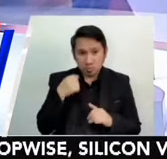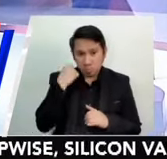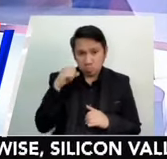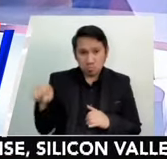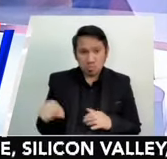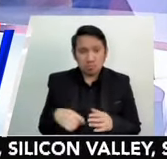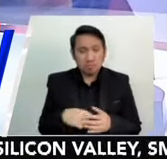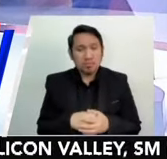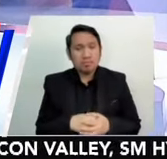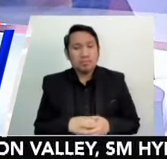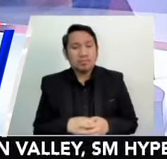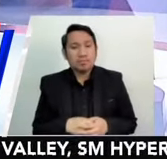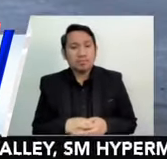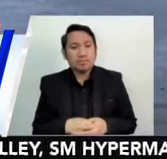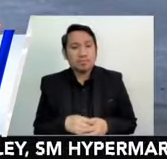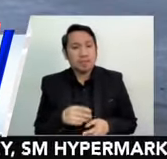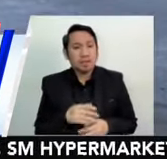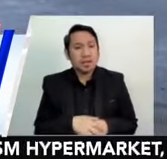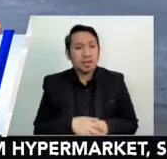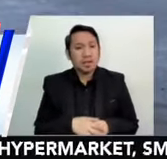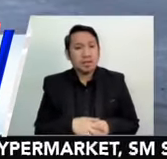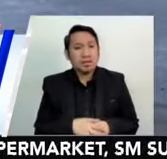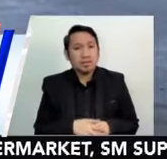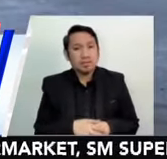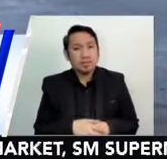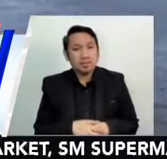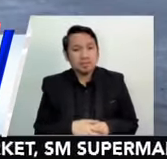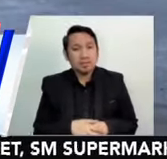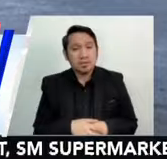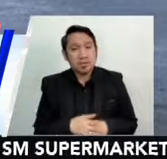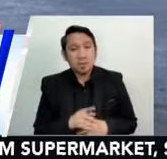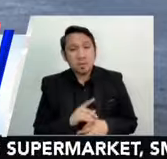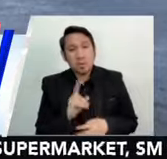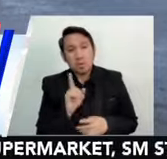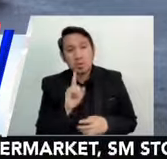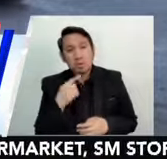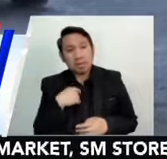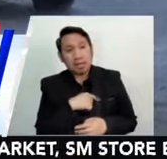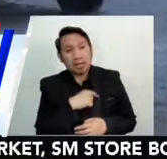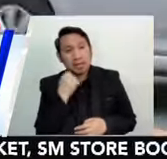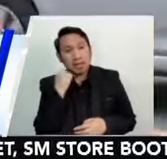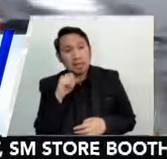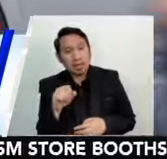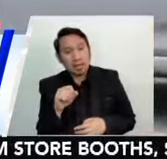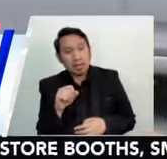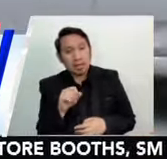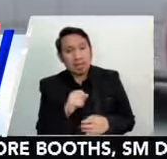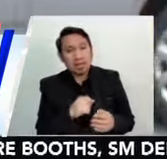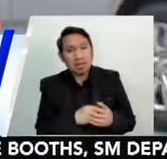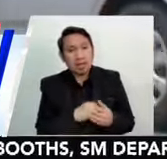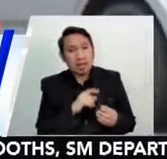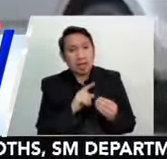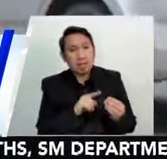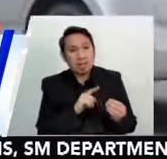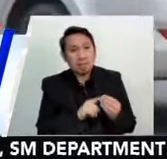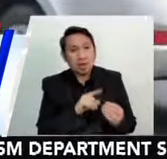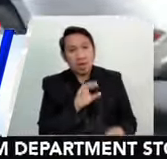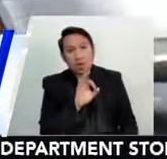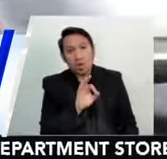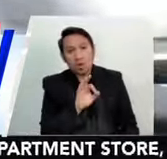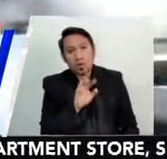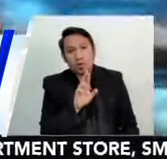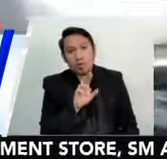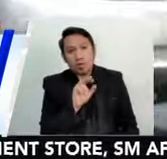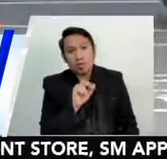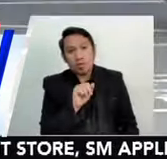Ang linalaban na... Ang linalabanan po namin ay yung franchising na consolidation, hindi po